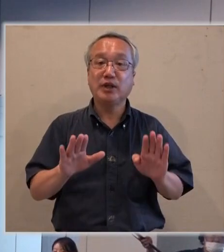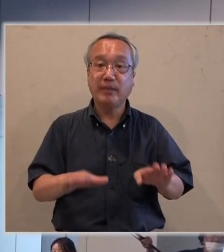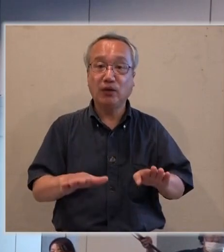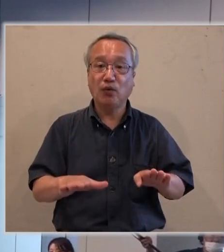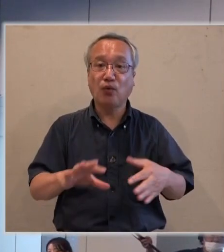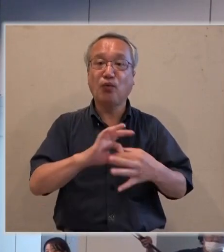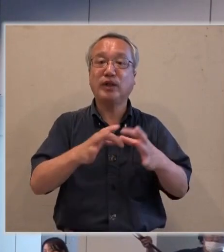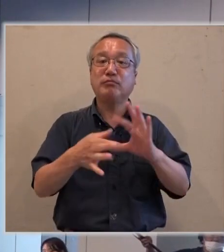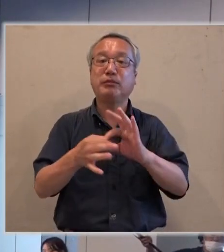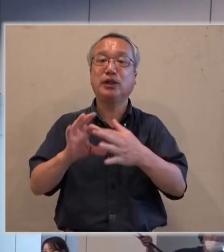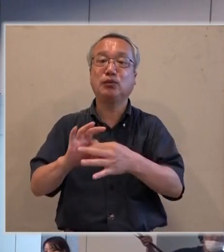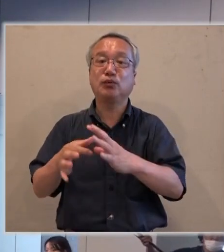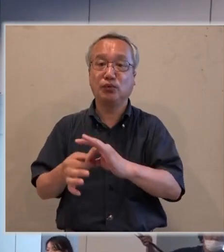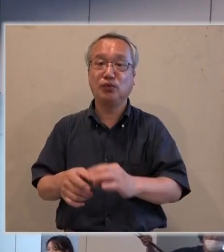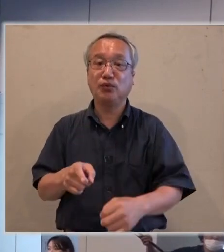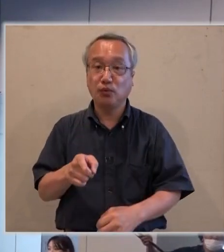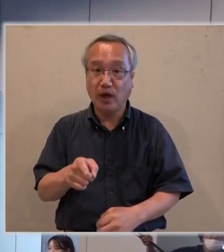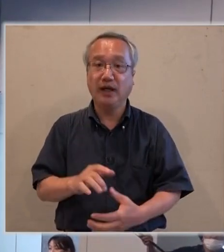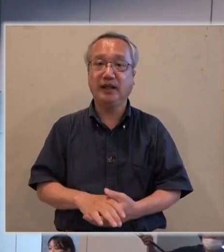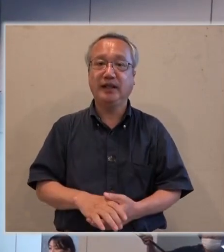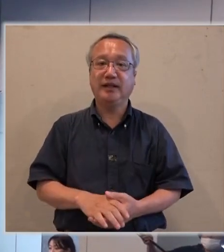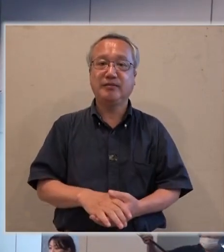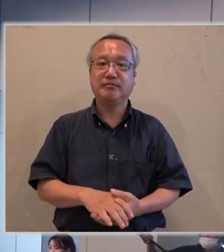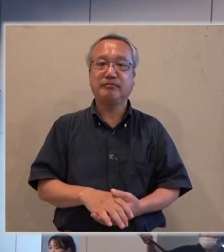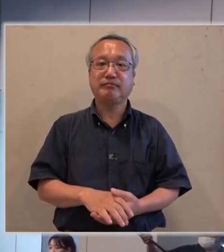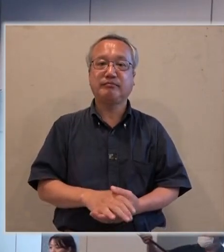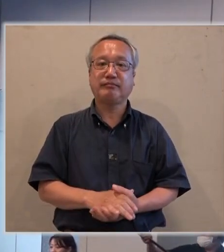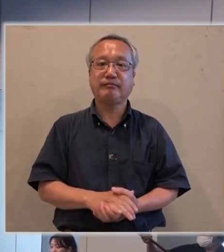っていうのはあまりにも